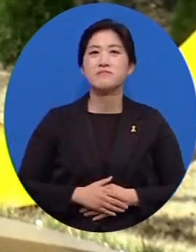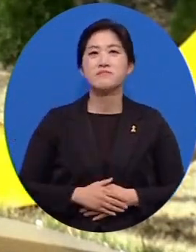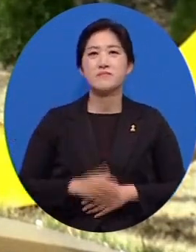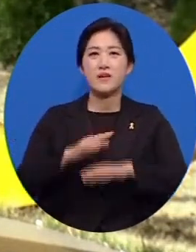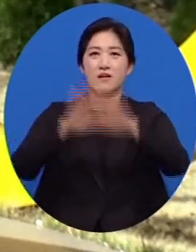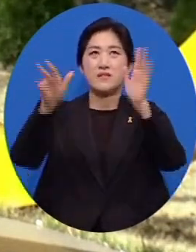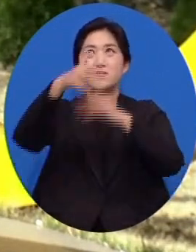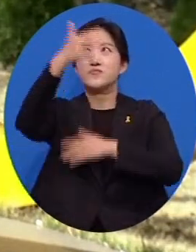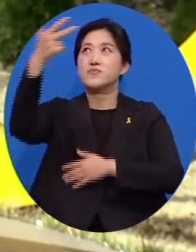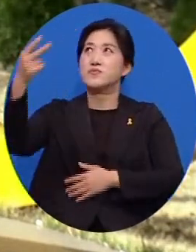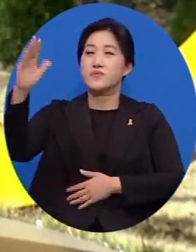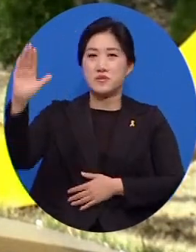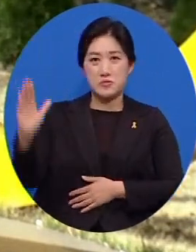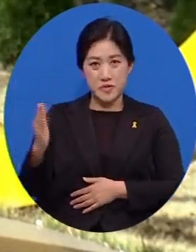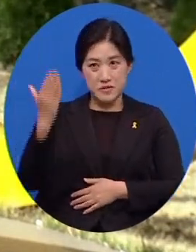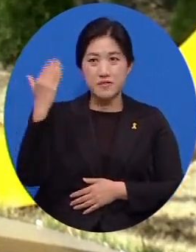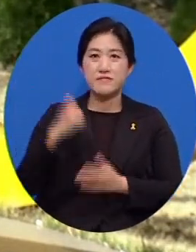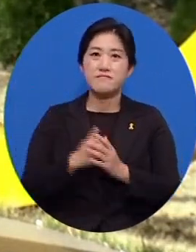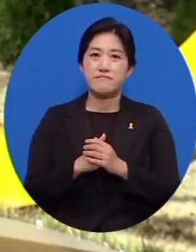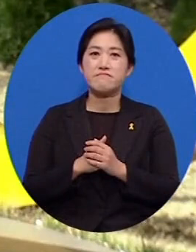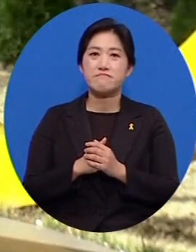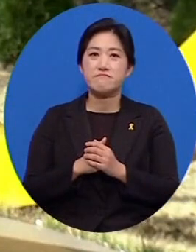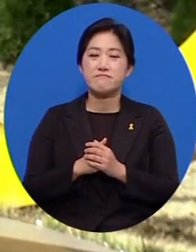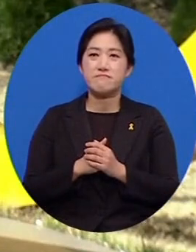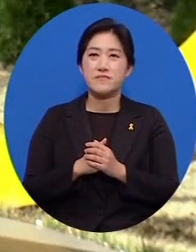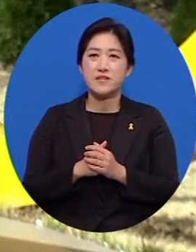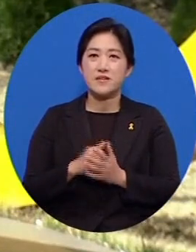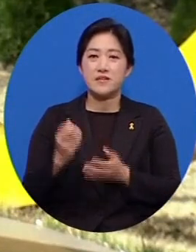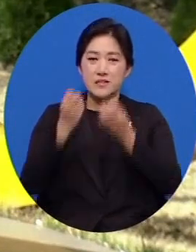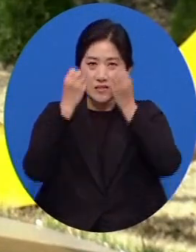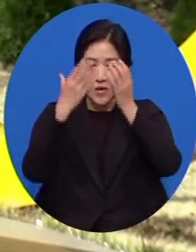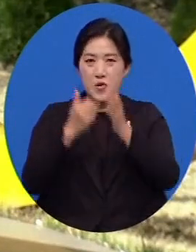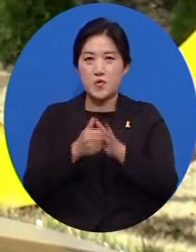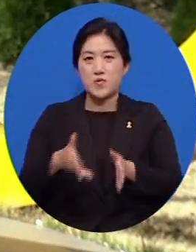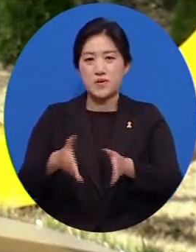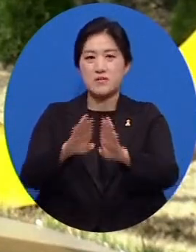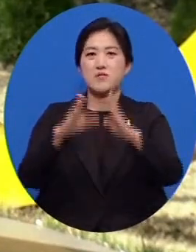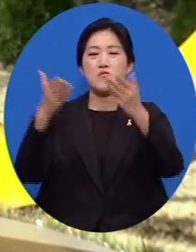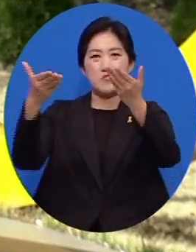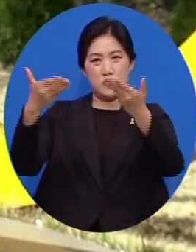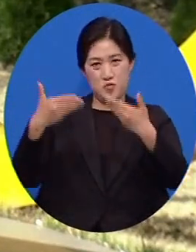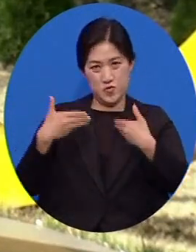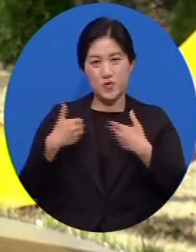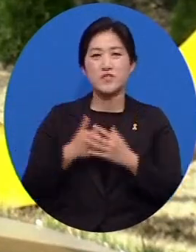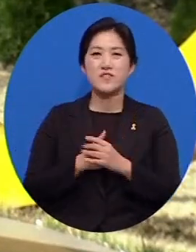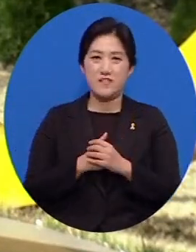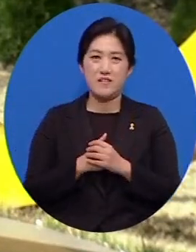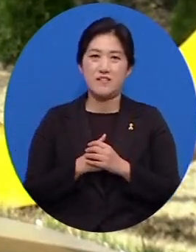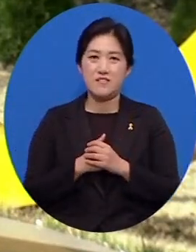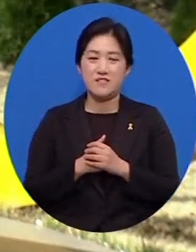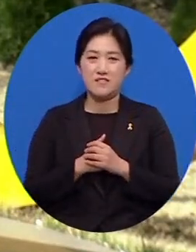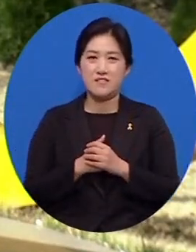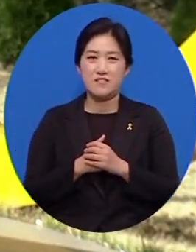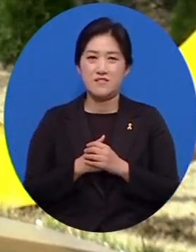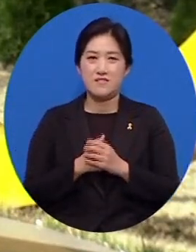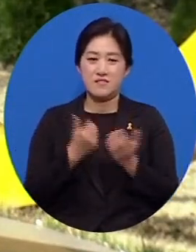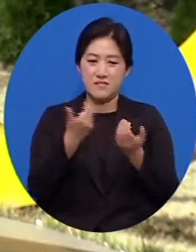하늘의 무지개가 되어서 우리들에게 새로운 길을 열어주었다는 것을 여러분들에게